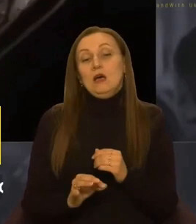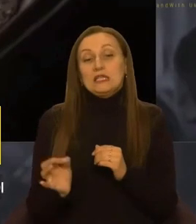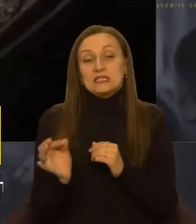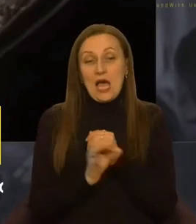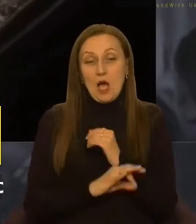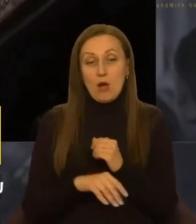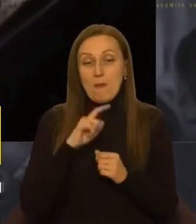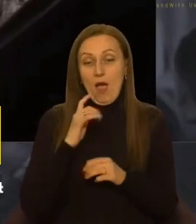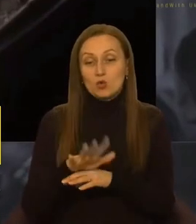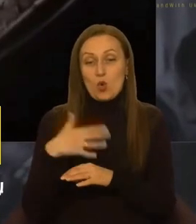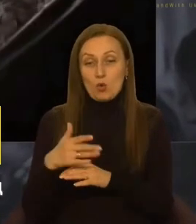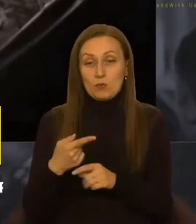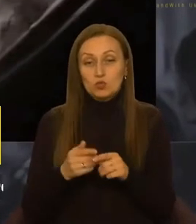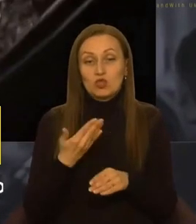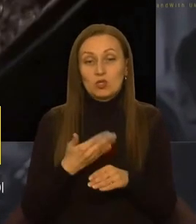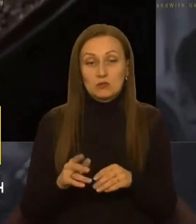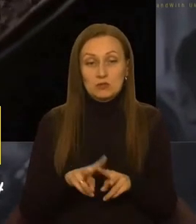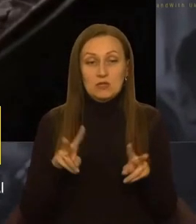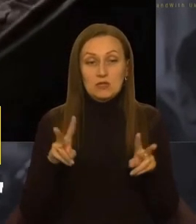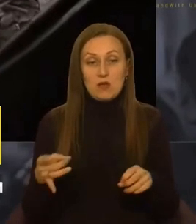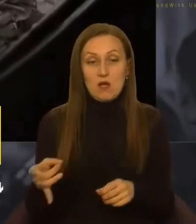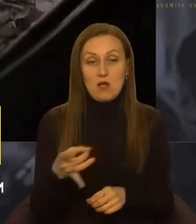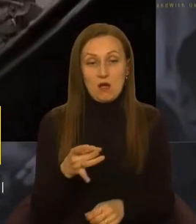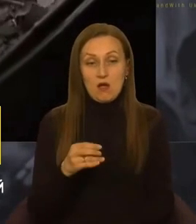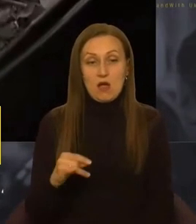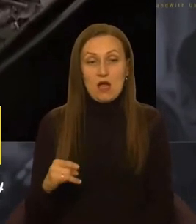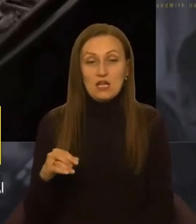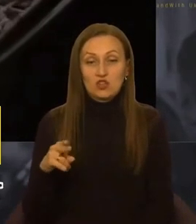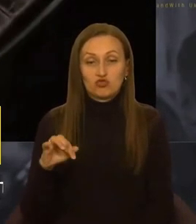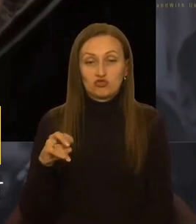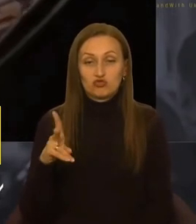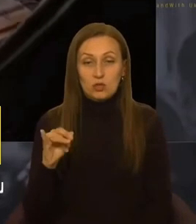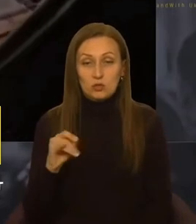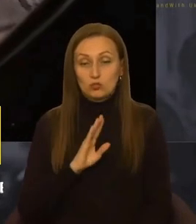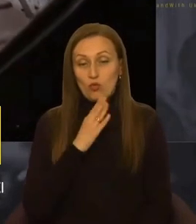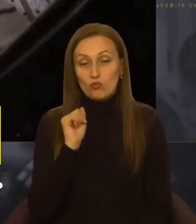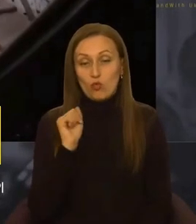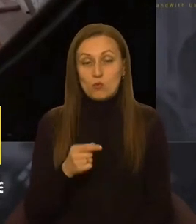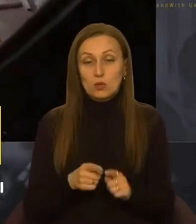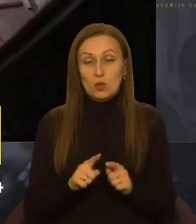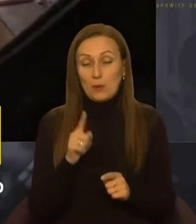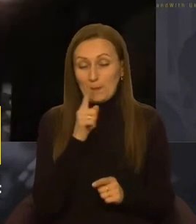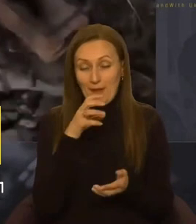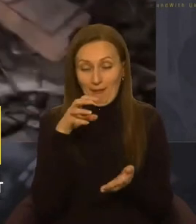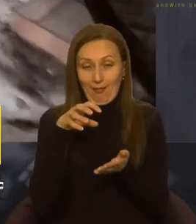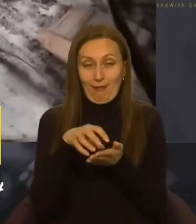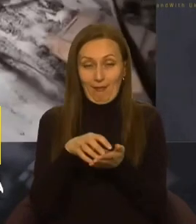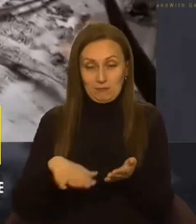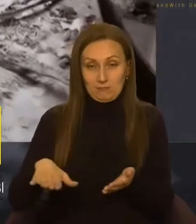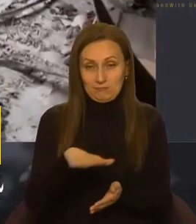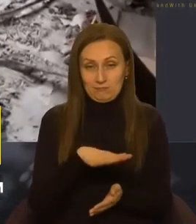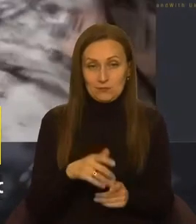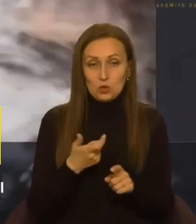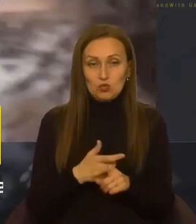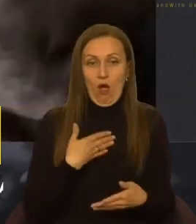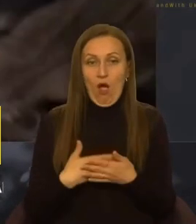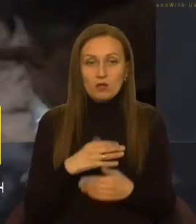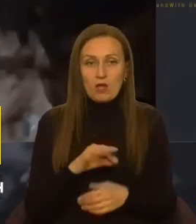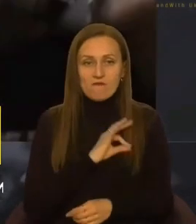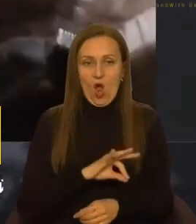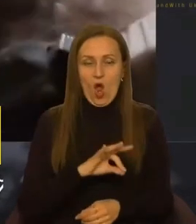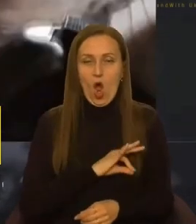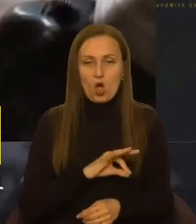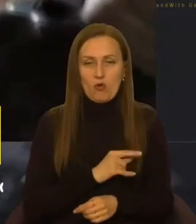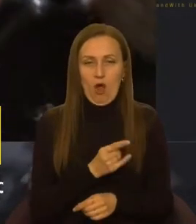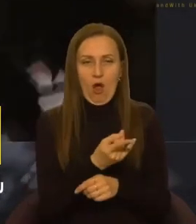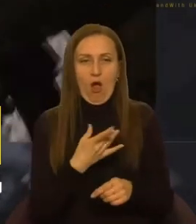багатоповерхівки і цю частину так звану в районі Літачка, і тому ворог може на цьому маленькому клаптику дуже активно